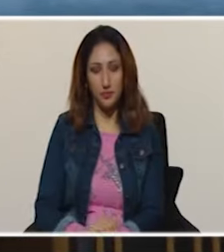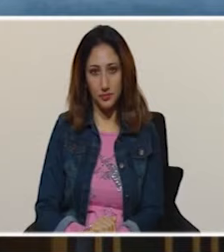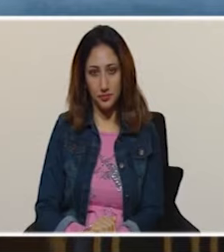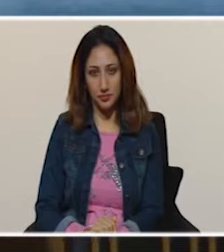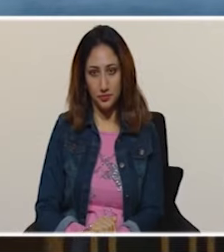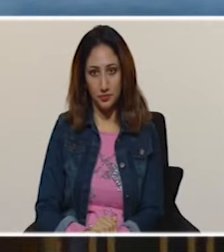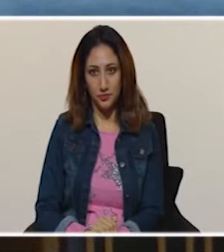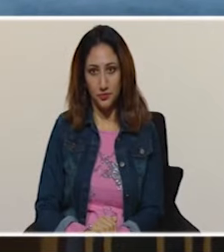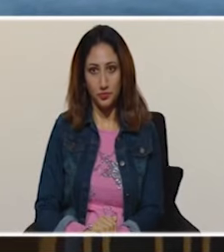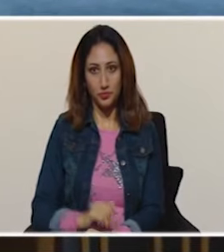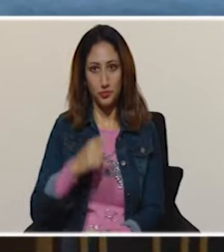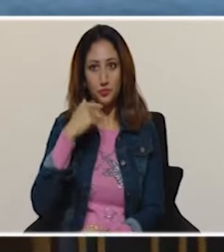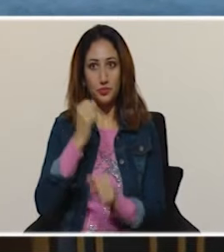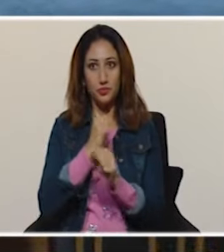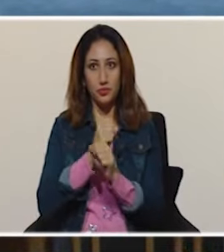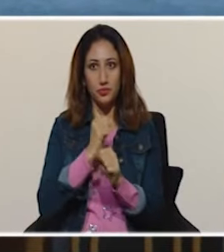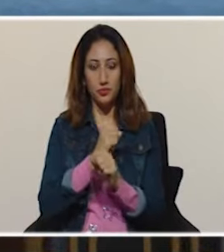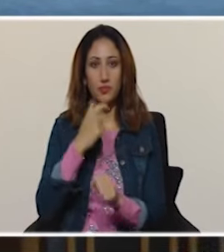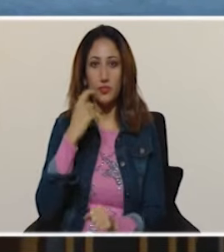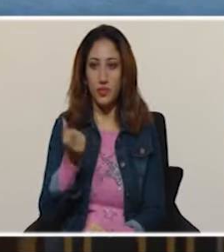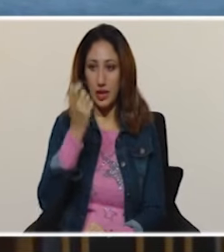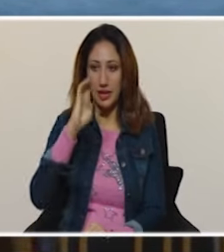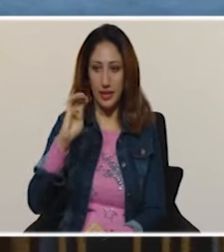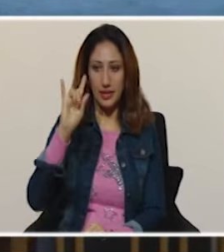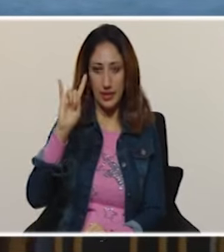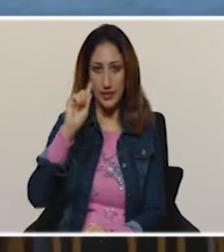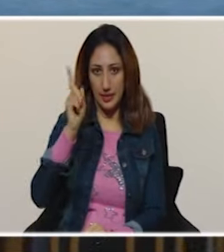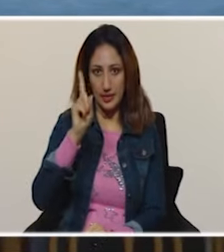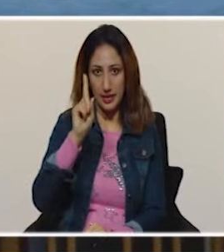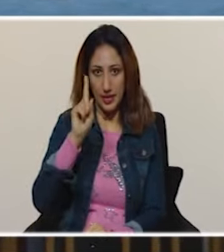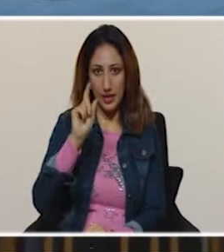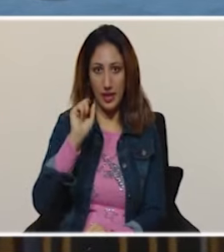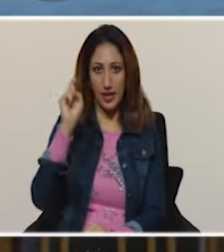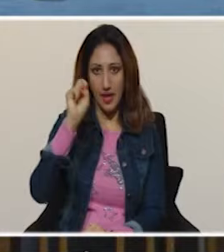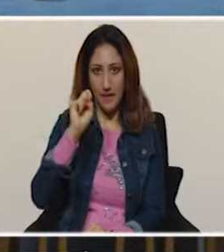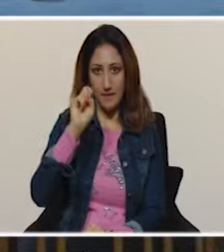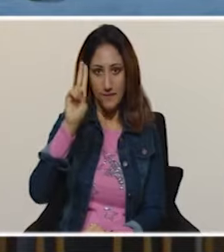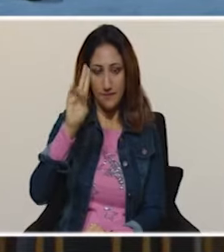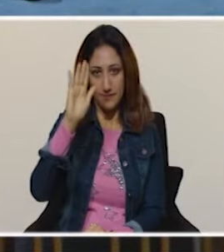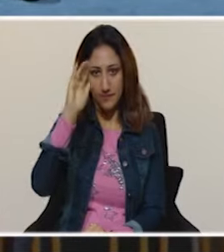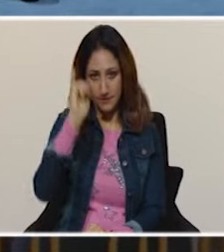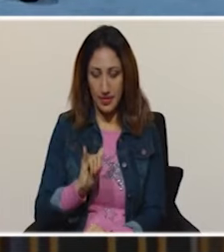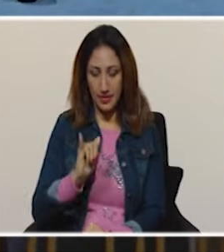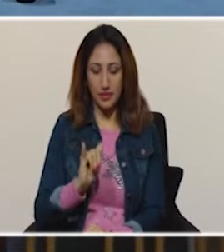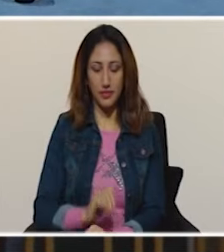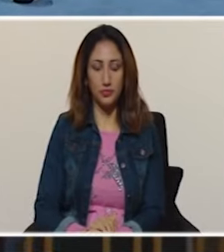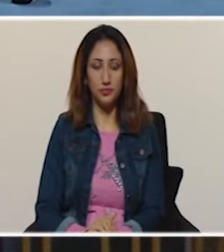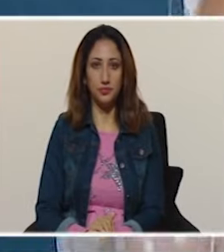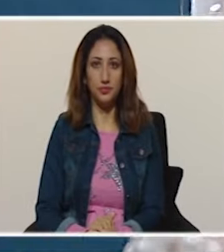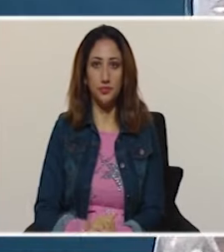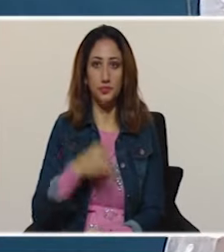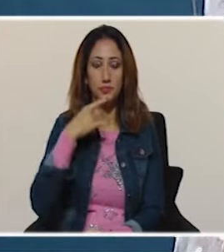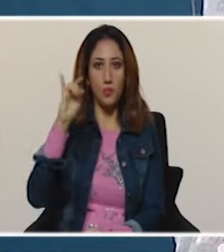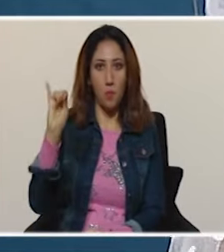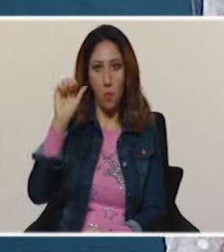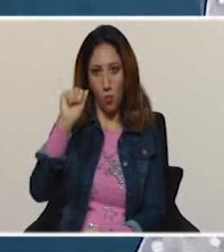لنيلي، مدام نجلاء فتحي عندها المسرح الماريونات فيلم مع اظن الاستاذ مصطفى فهمي. مزبوط.